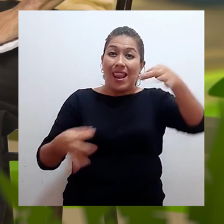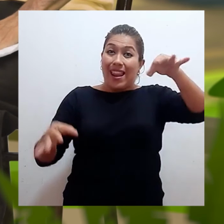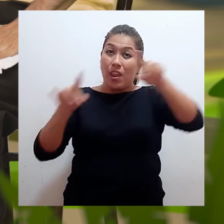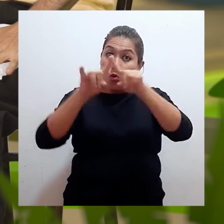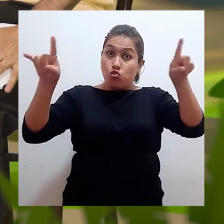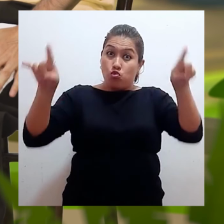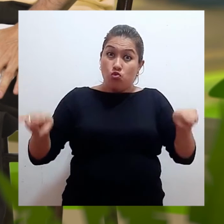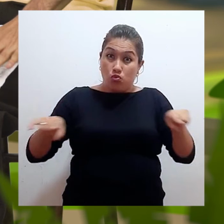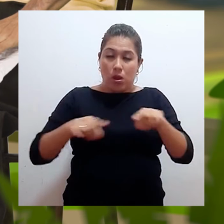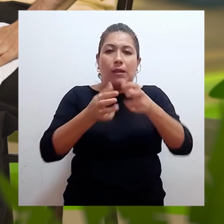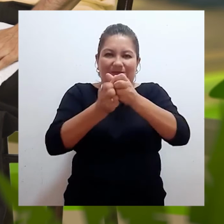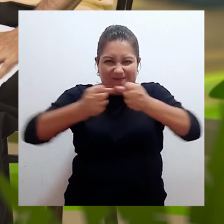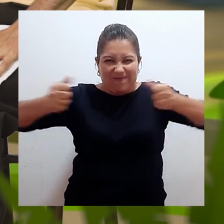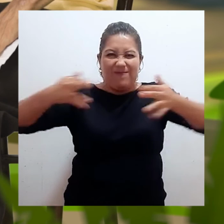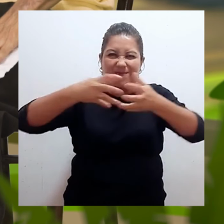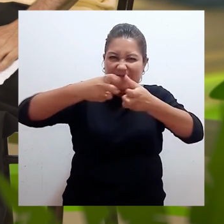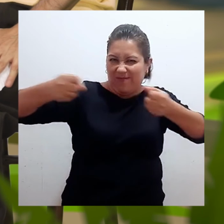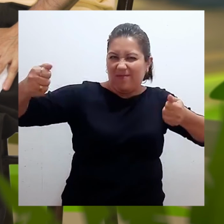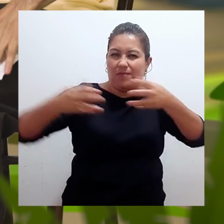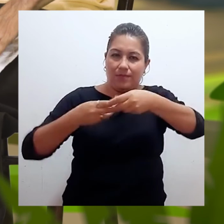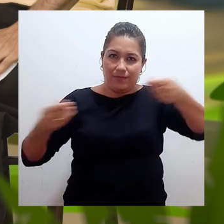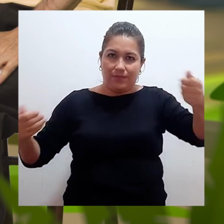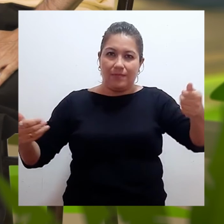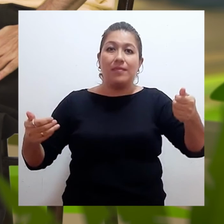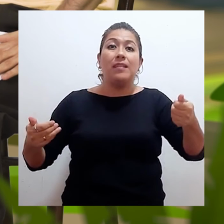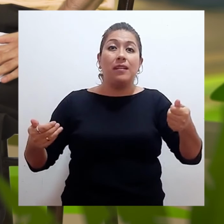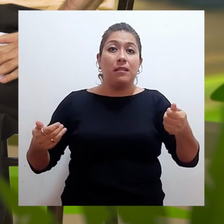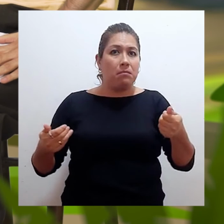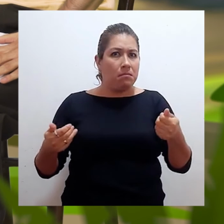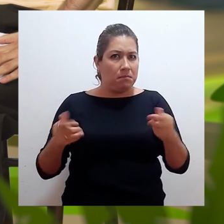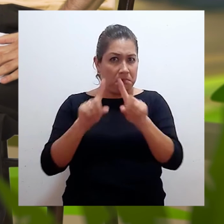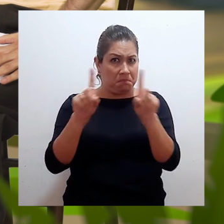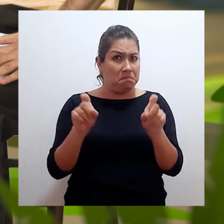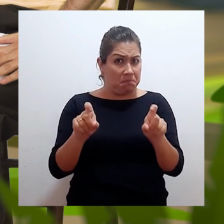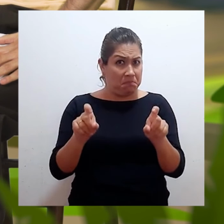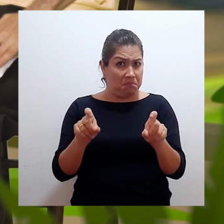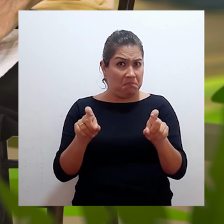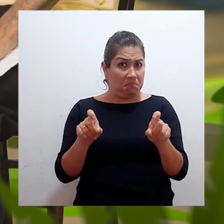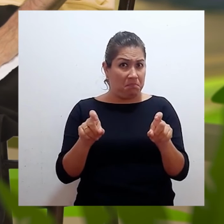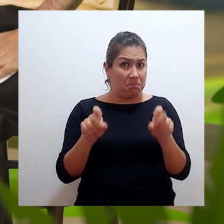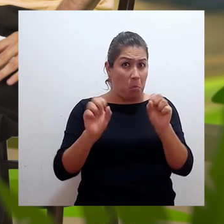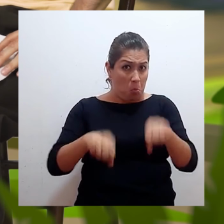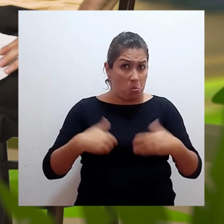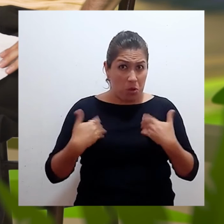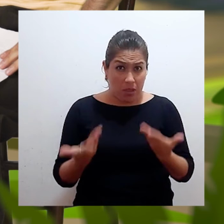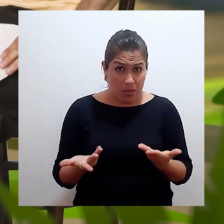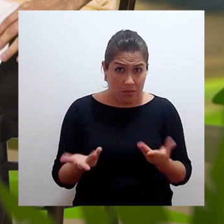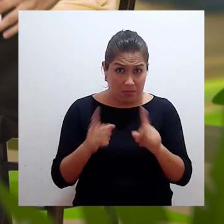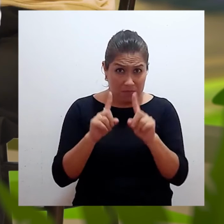rùm, nhu nhá bè gì, nà tàu chẳng dì ư, rì nà tà mà. Rì nghe mà nà ngô bè tì.